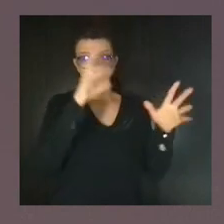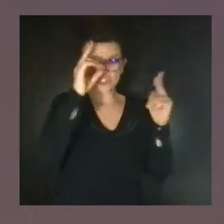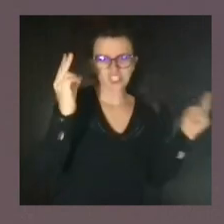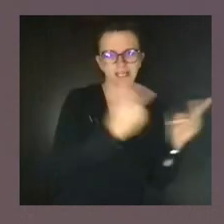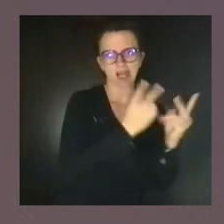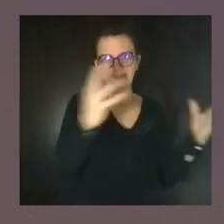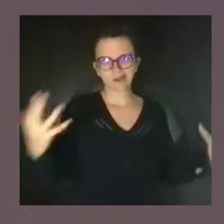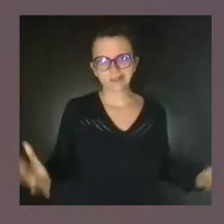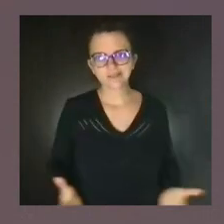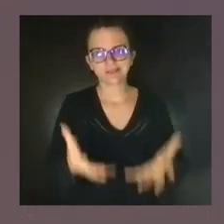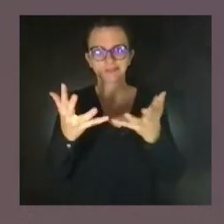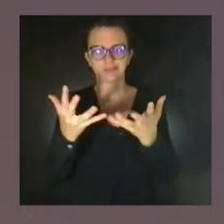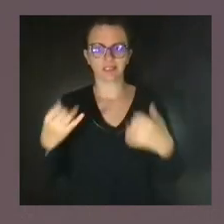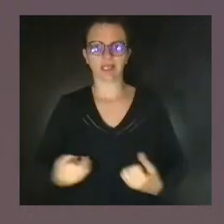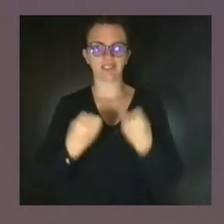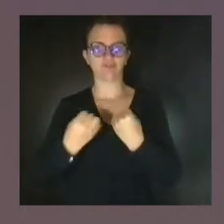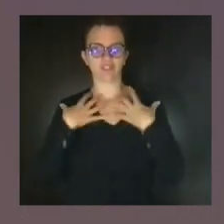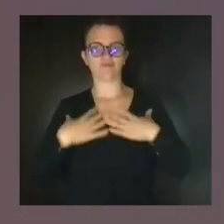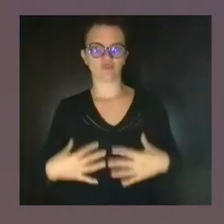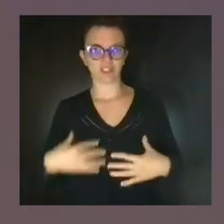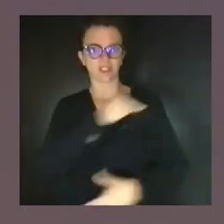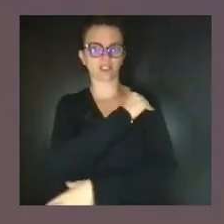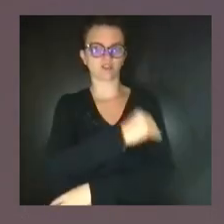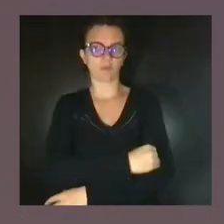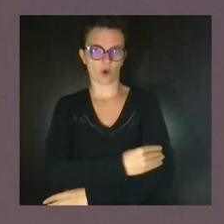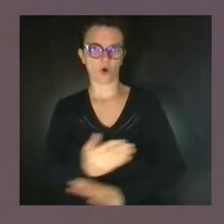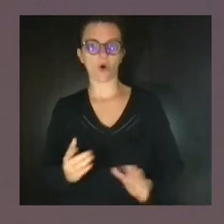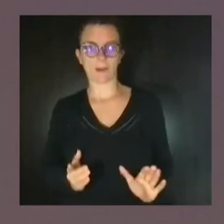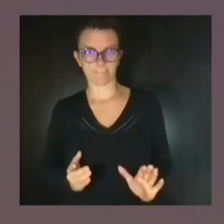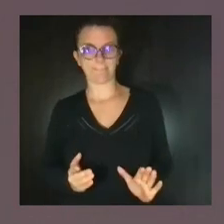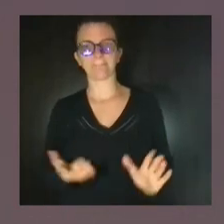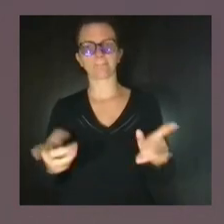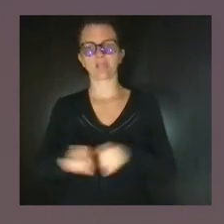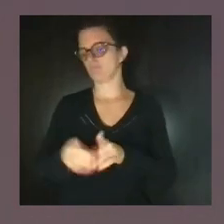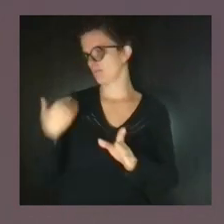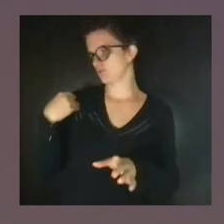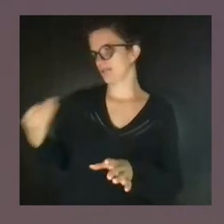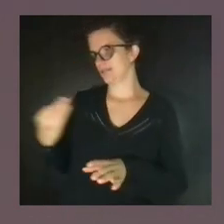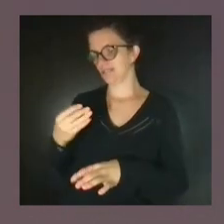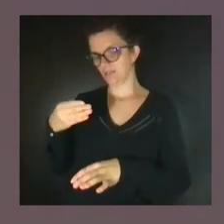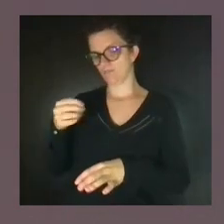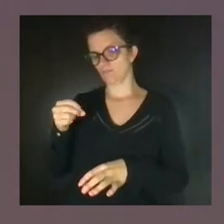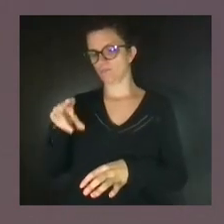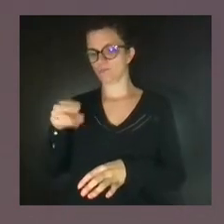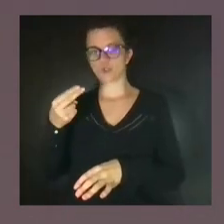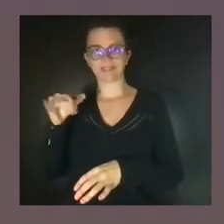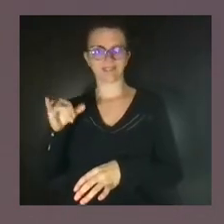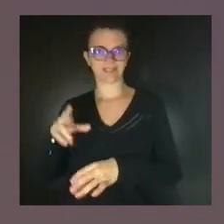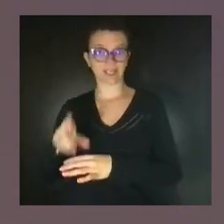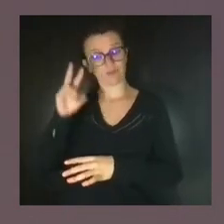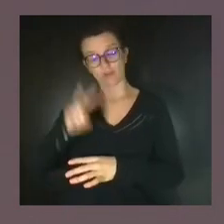faire de l'activité physique et du sport. Et comme ça a été dit tout à l'heure, encore une fois, par Mounir, qui a dit beaucoup de choses sensées aujourd'hui, c'est